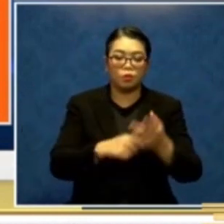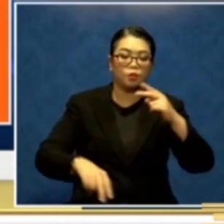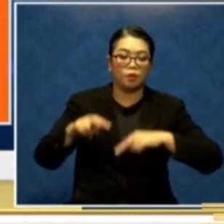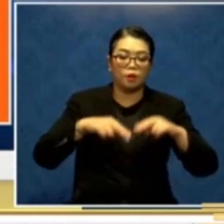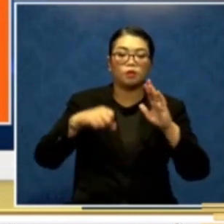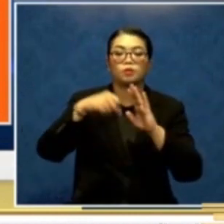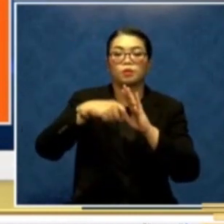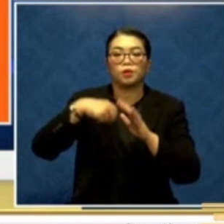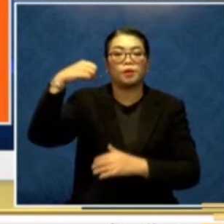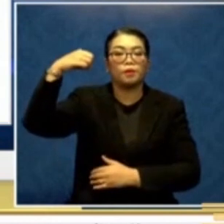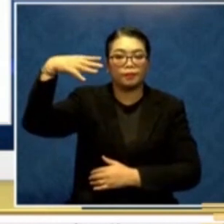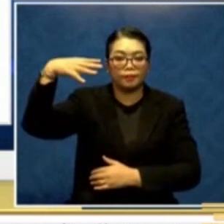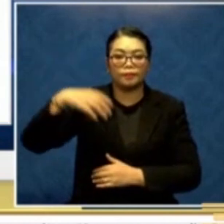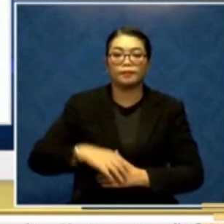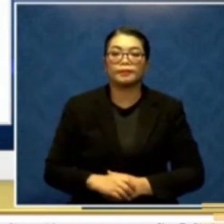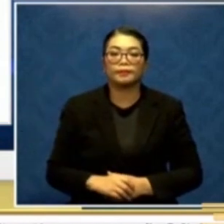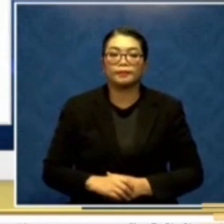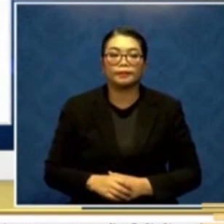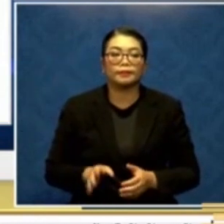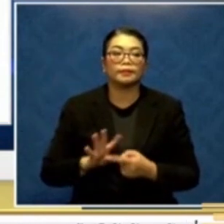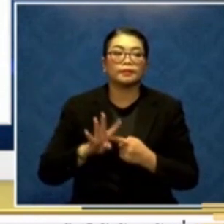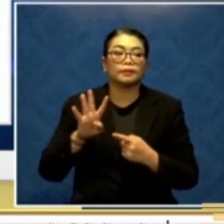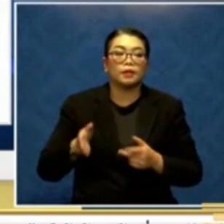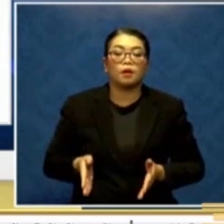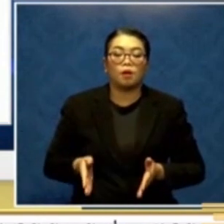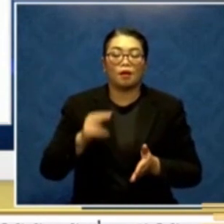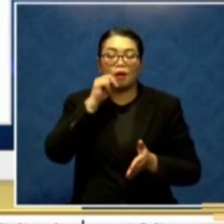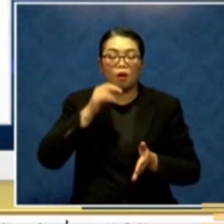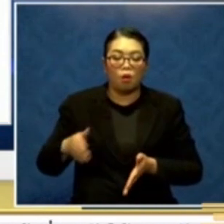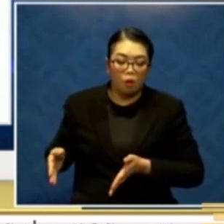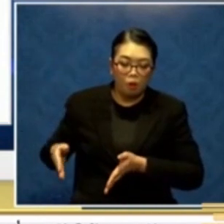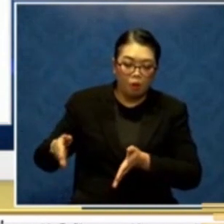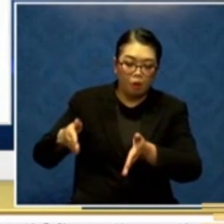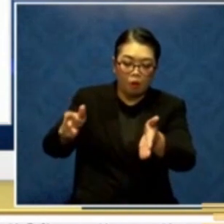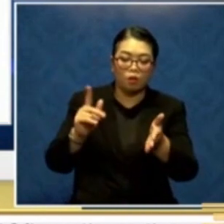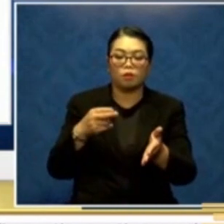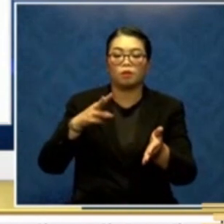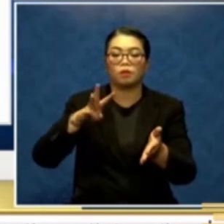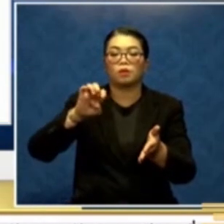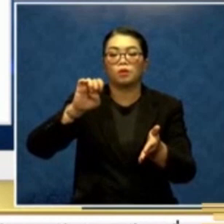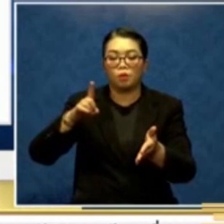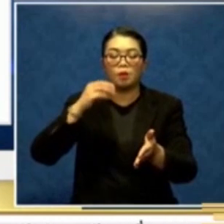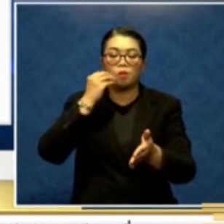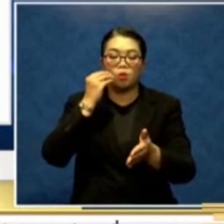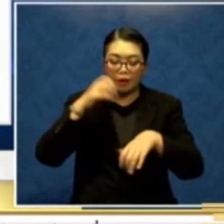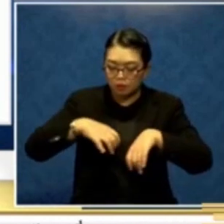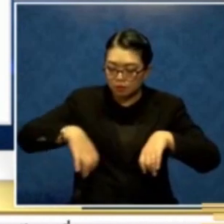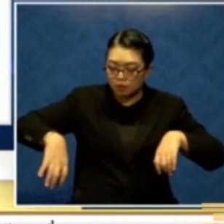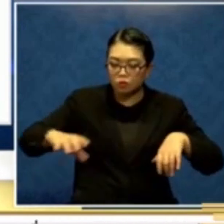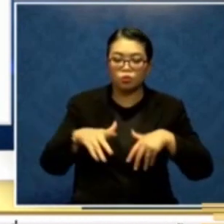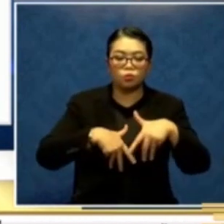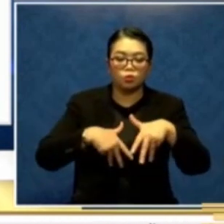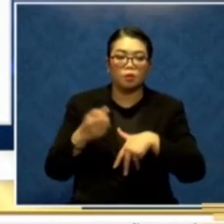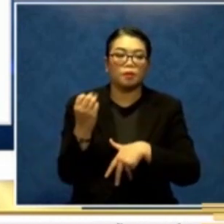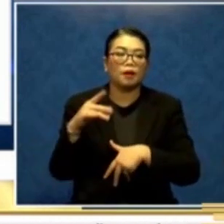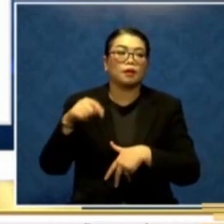งรดเข้าไปดำเินการแก้ไข่ด้วยดวนค่ะเรื่ที่สี่ถนนครองทวีวันาตลอดทั้งเส้นเป็ย่านที่อยู่อาสัยมีทางเข้าหมู่วาและชุมชนหลาย